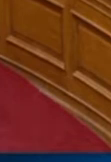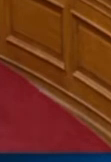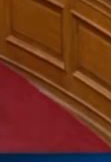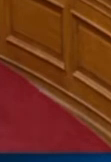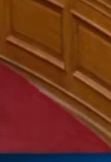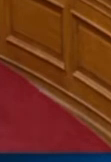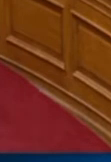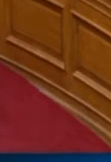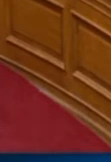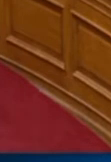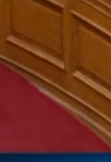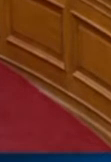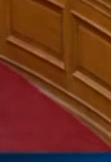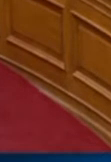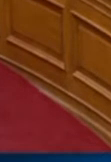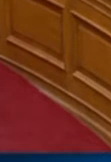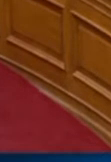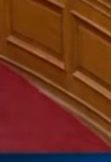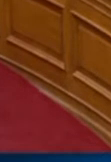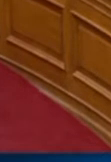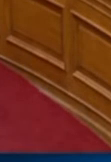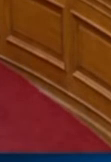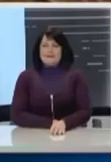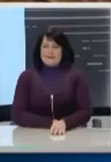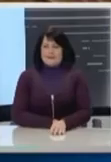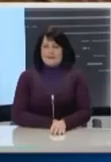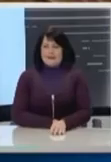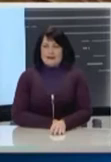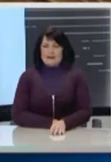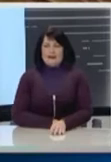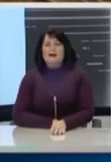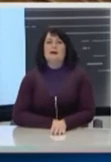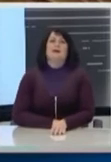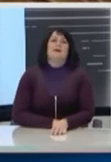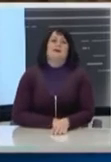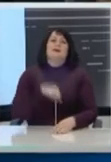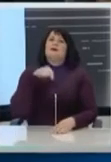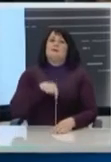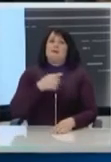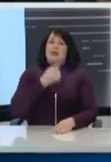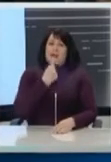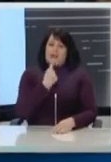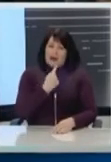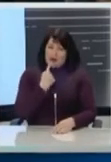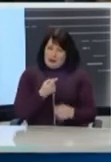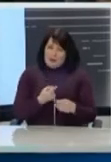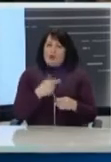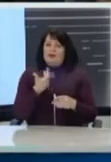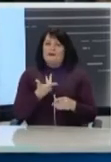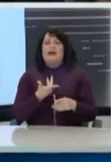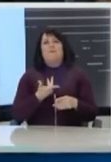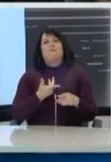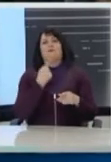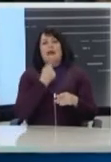να εκφράσω τα θερμά μου συλληπιτήρια στις οικογένειες των θυμάτων ενός ανεύθυνου εδώ